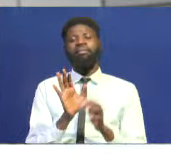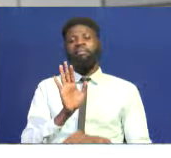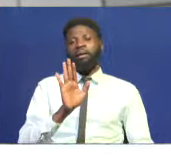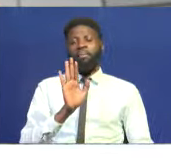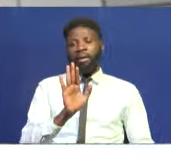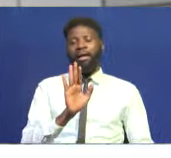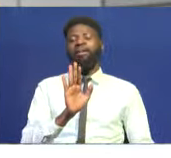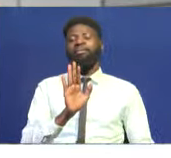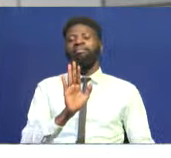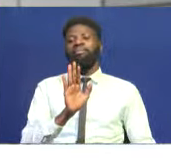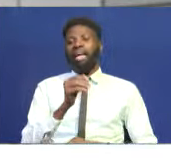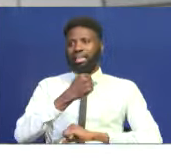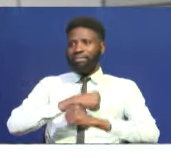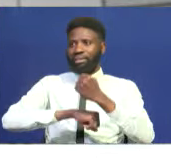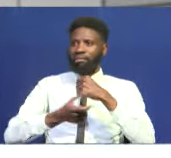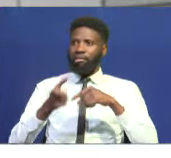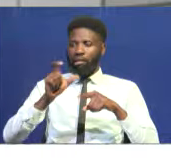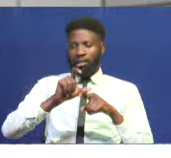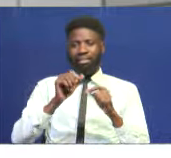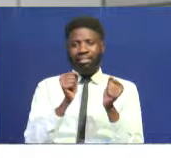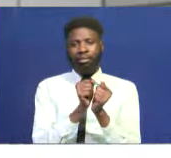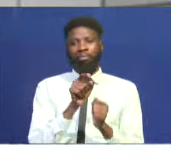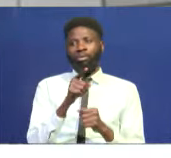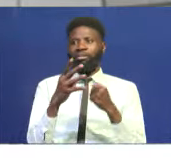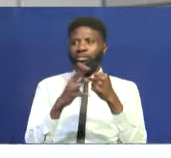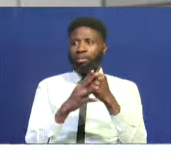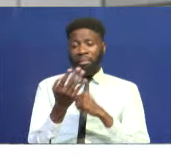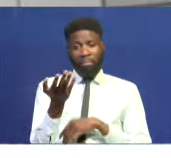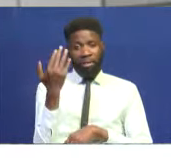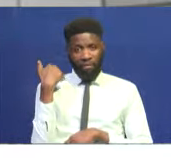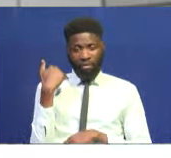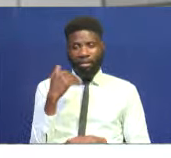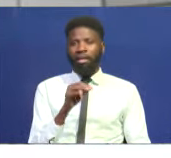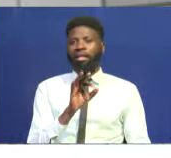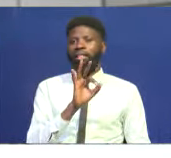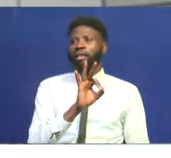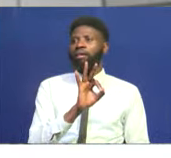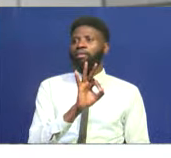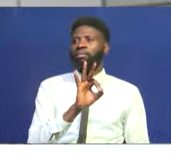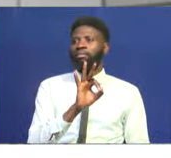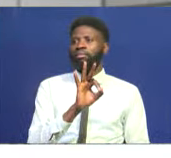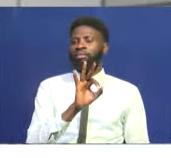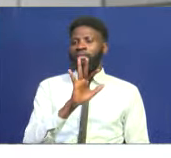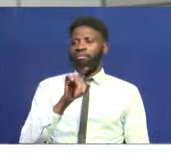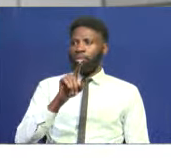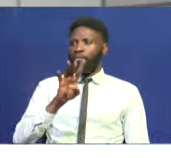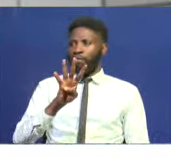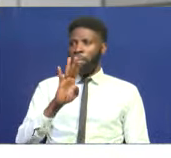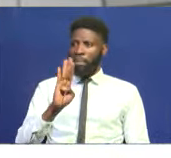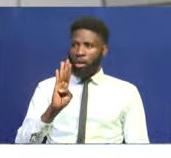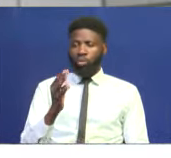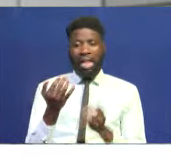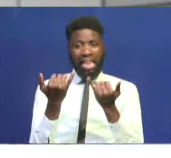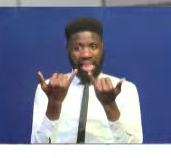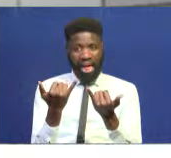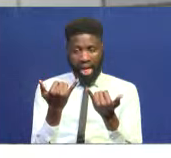kwa asilimia 10.9 kutoka shilingi bilioni 35.4 hadi kufikia shilingi